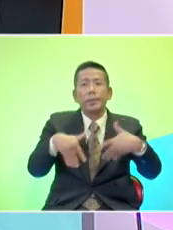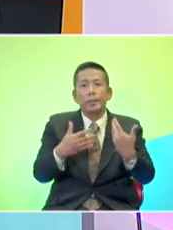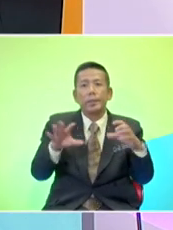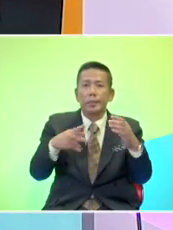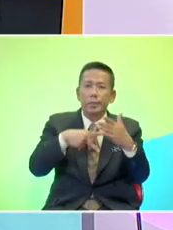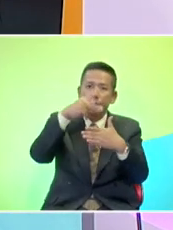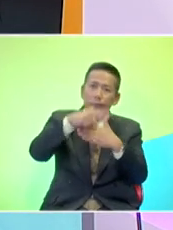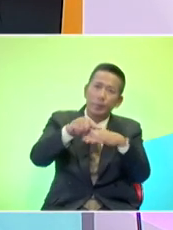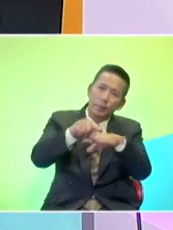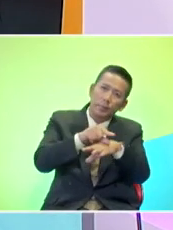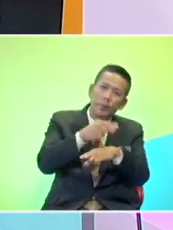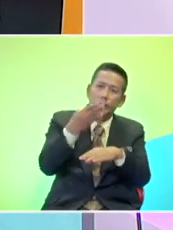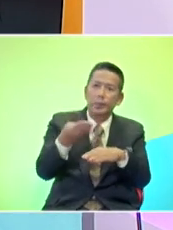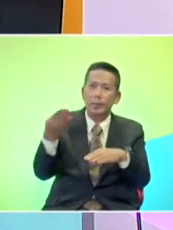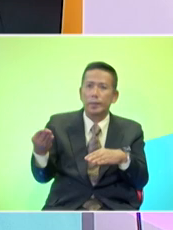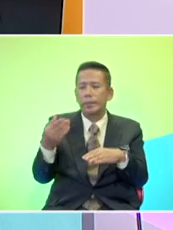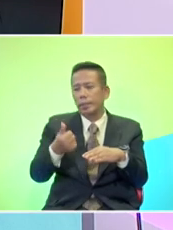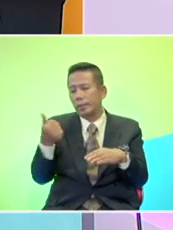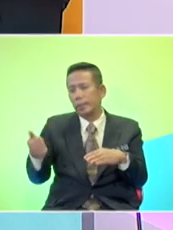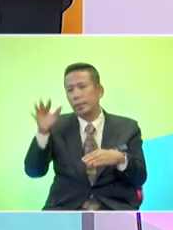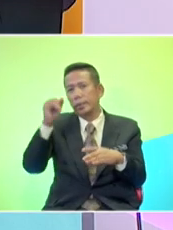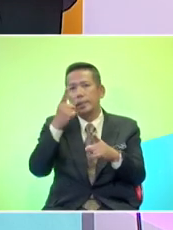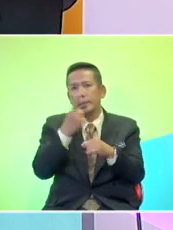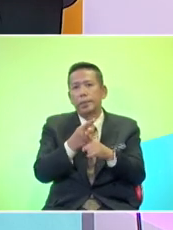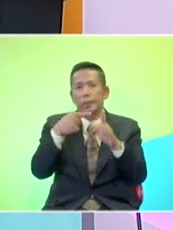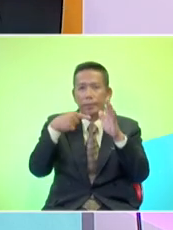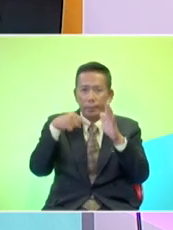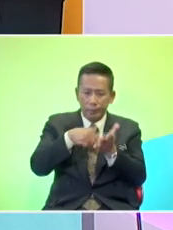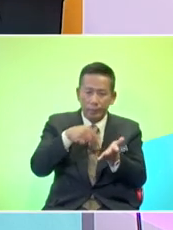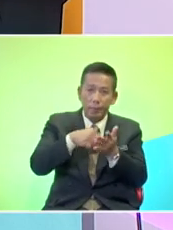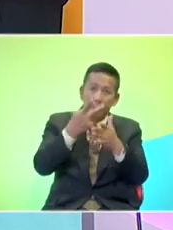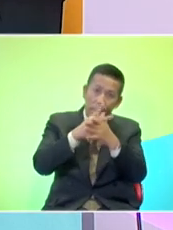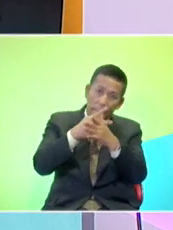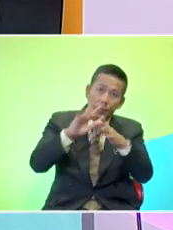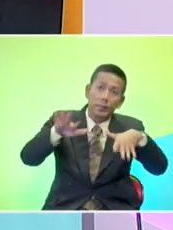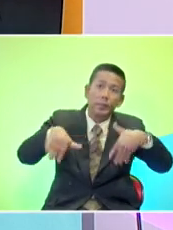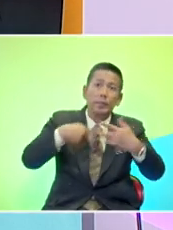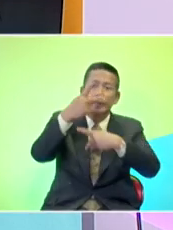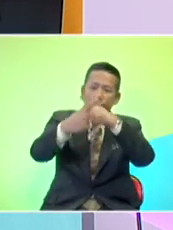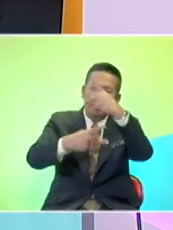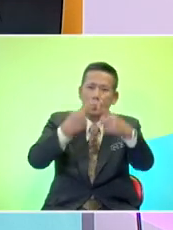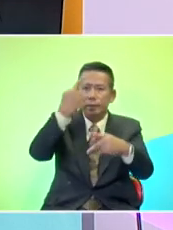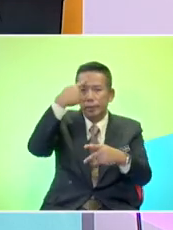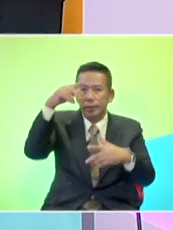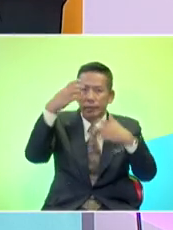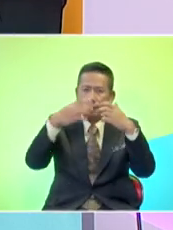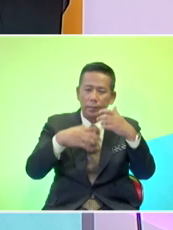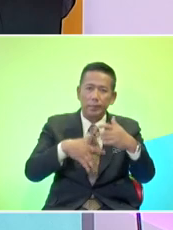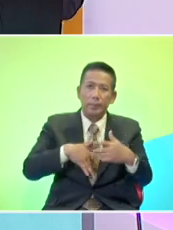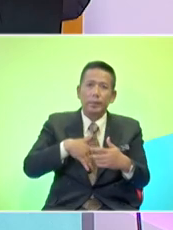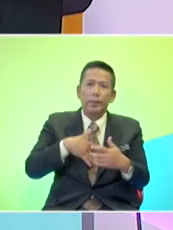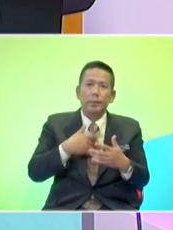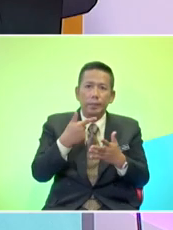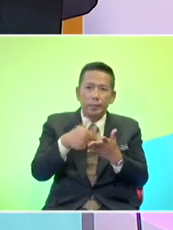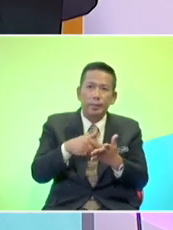menggunakan bahan alat yang betul Bagaimana proses untuk ekspresi ini berlaku kita